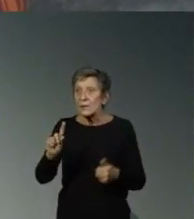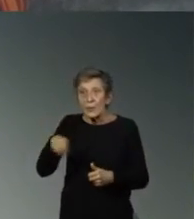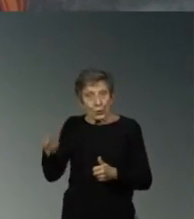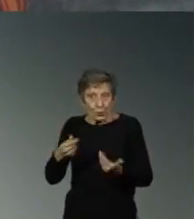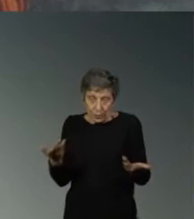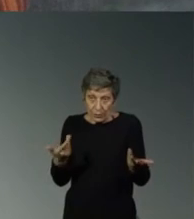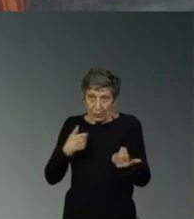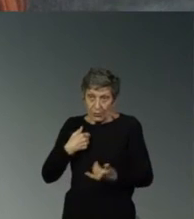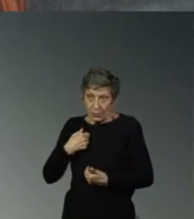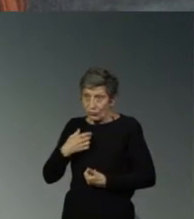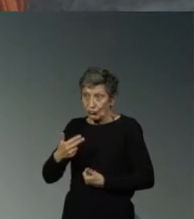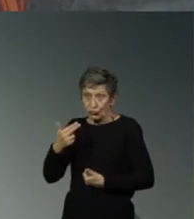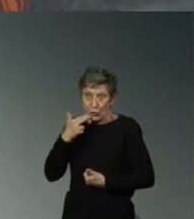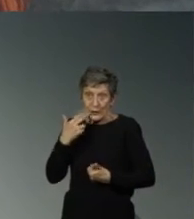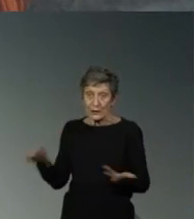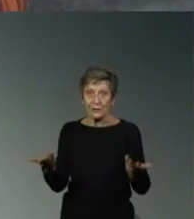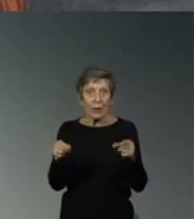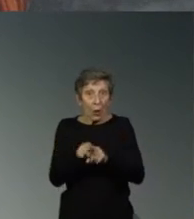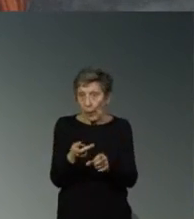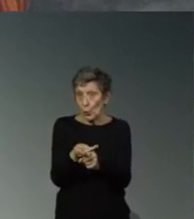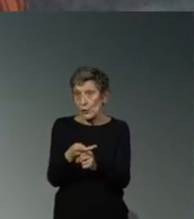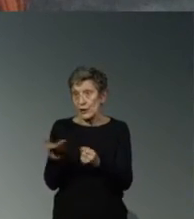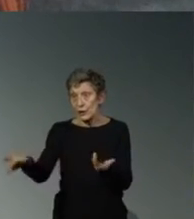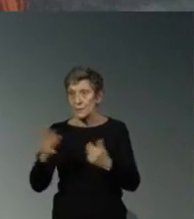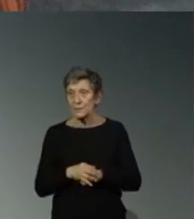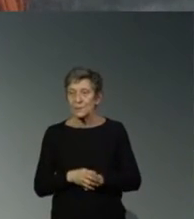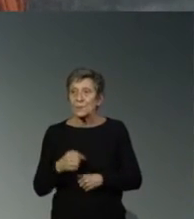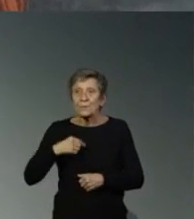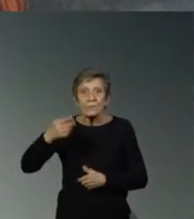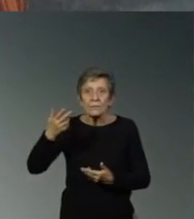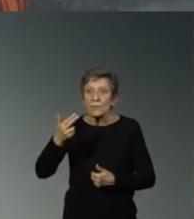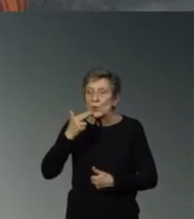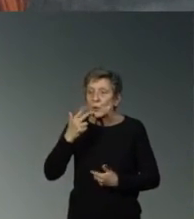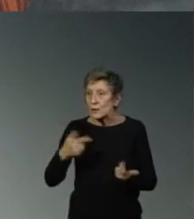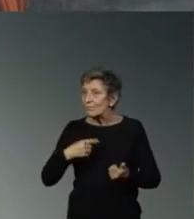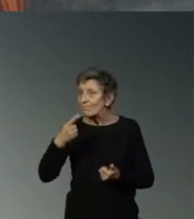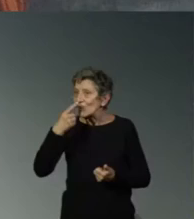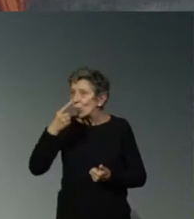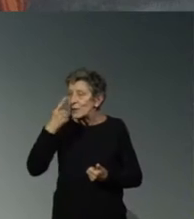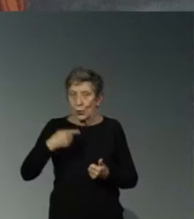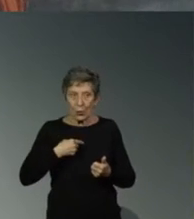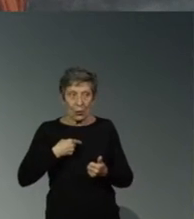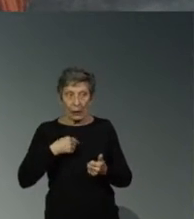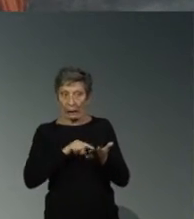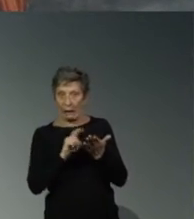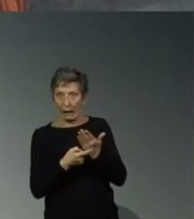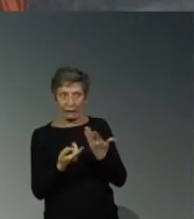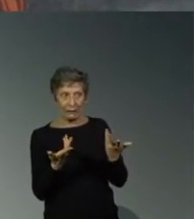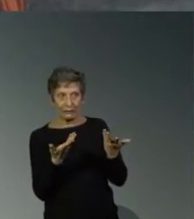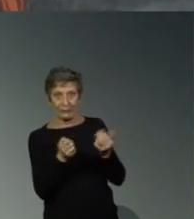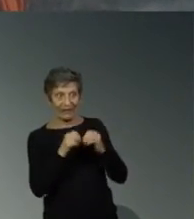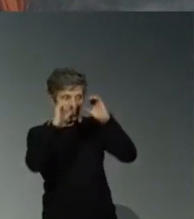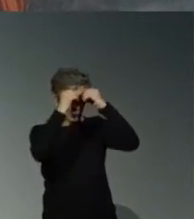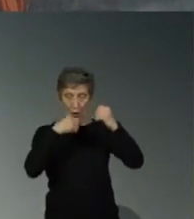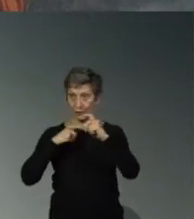sers, mais comme on se sert d'un outil. Et quand je m'en sers, moi j'ai l'impression, c'est ce que je dis dans mon livre, que je trahis Google parce que je rentre dans un dialogue avec une